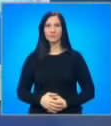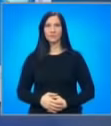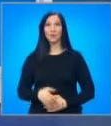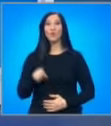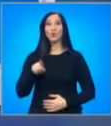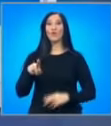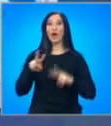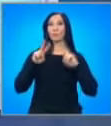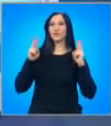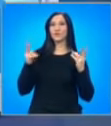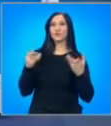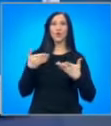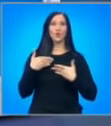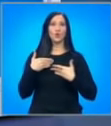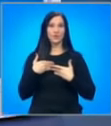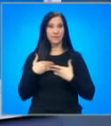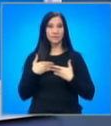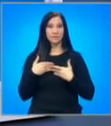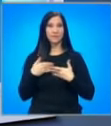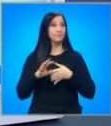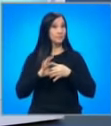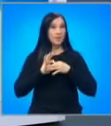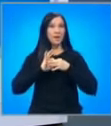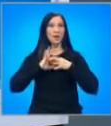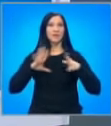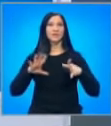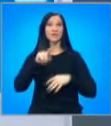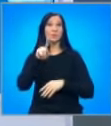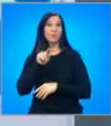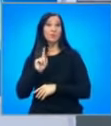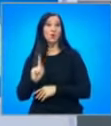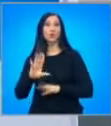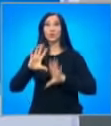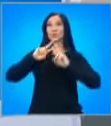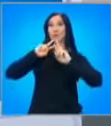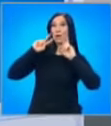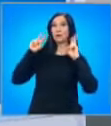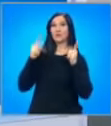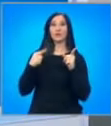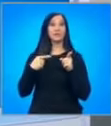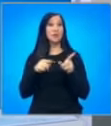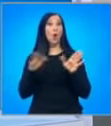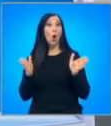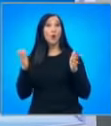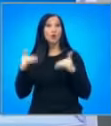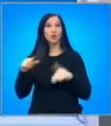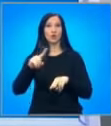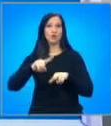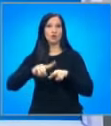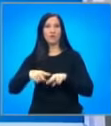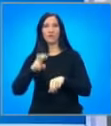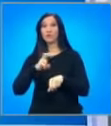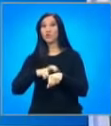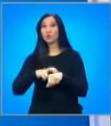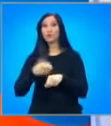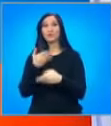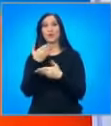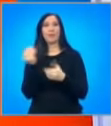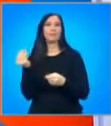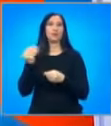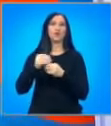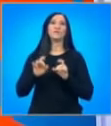Това е посветил нас. Аз съм Спас Кьосев. Развръзка по казус, който целият свят следи. Окончателно Новак Джокович няма